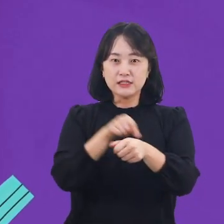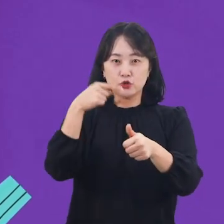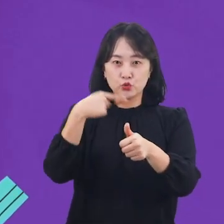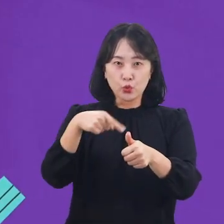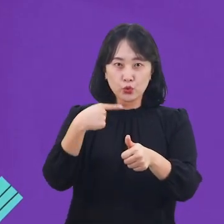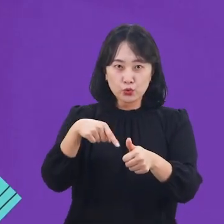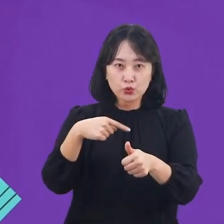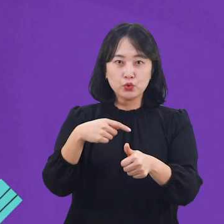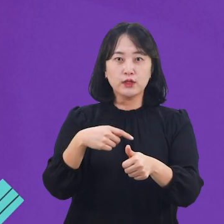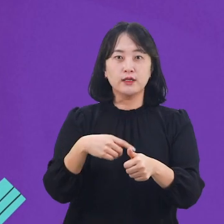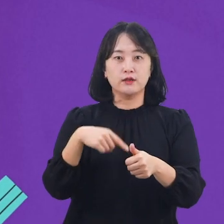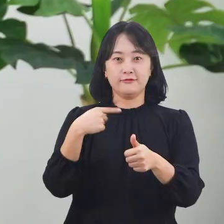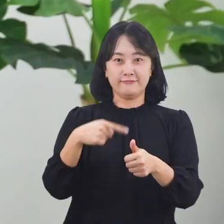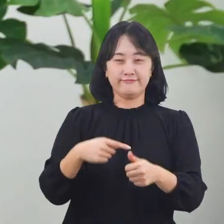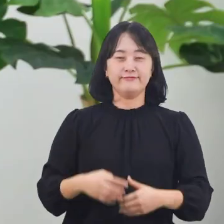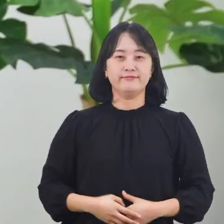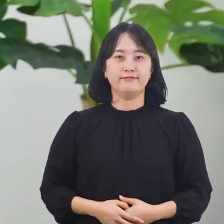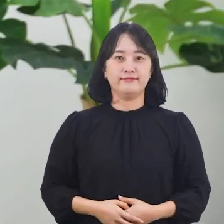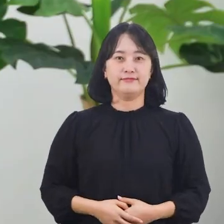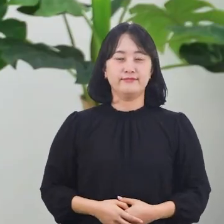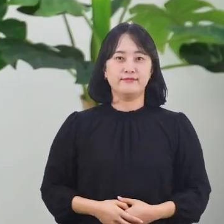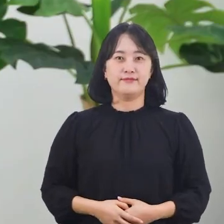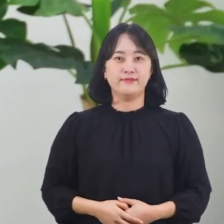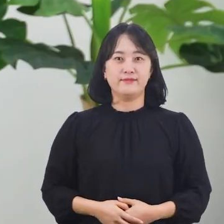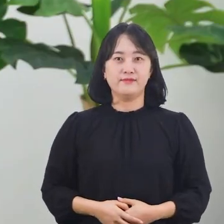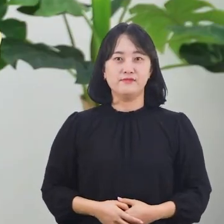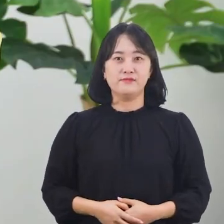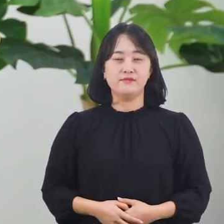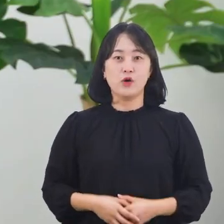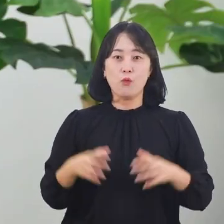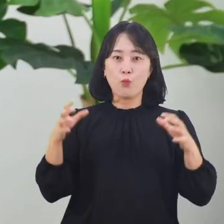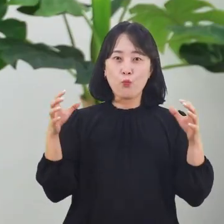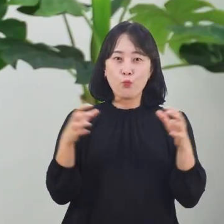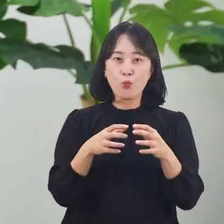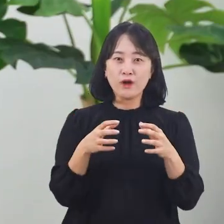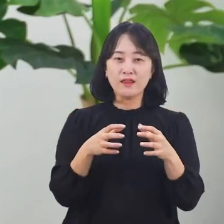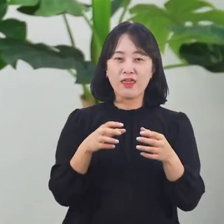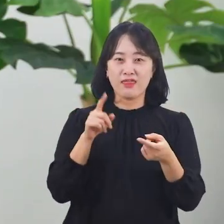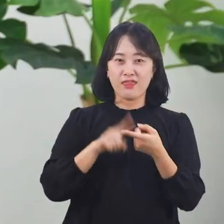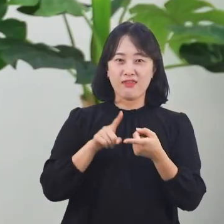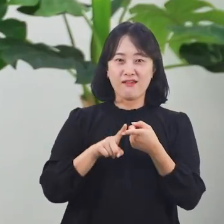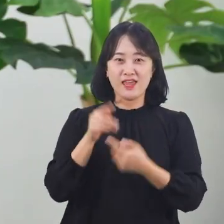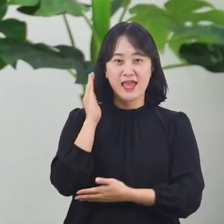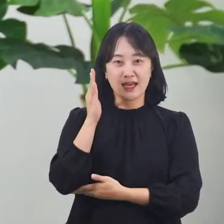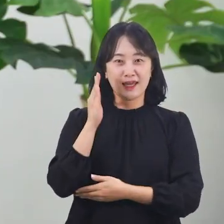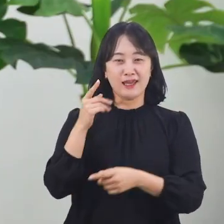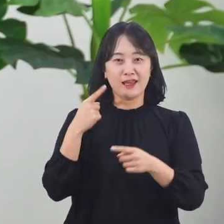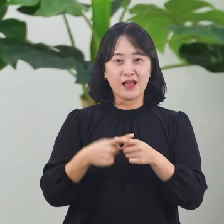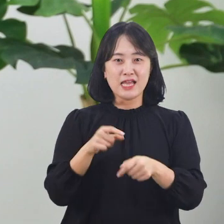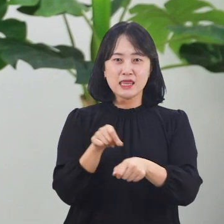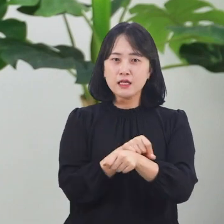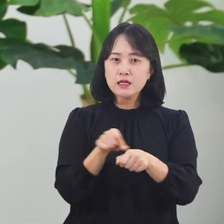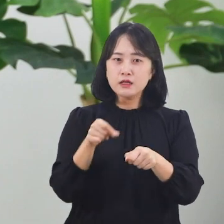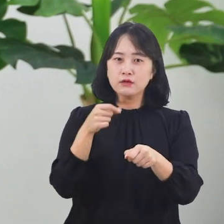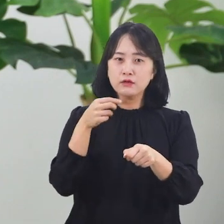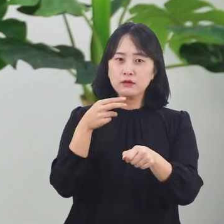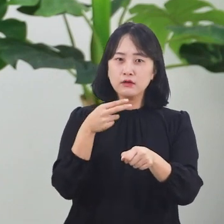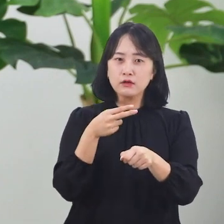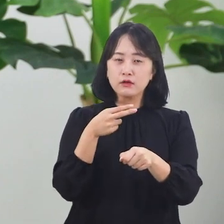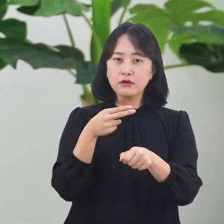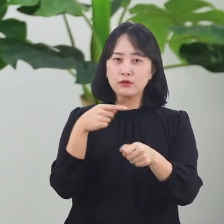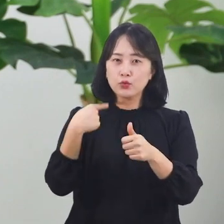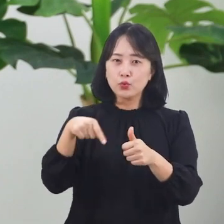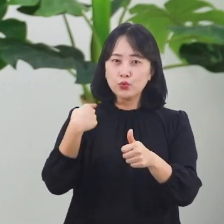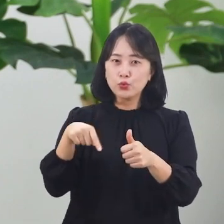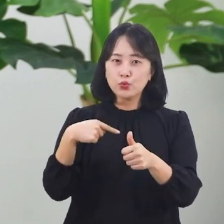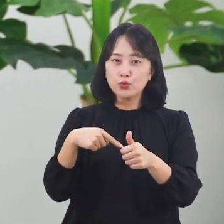특수교육과 세계시민교육. 아까 모의세 이야기를 하다가 특수교육이라고 말씀해 주셨는데요.